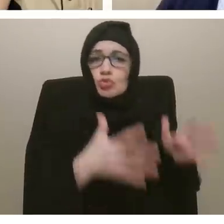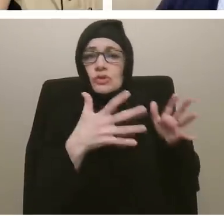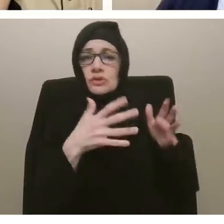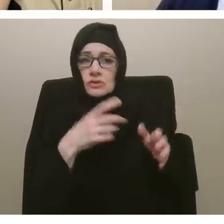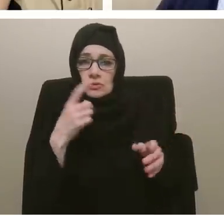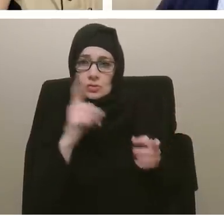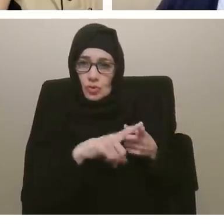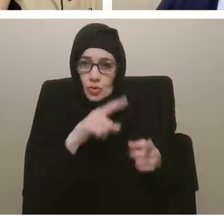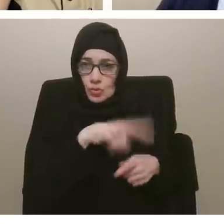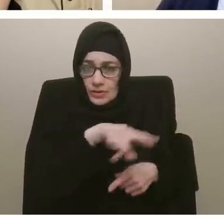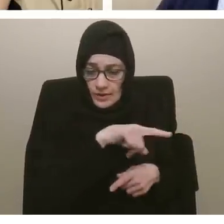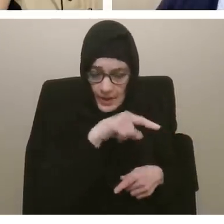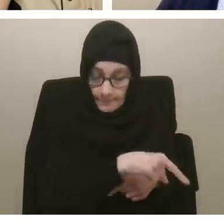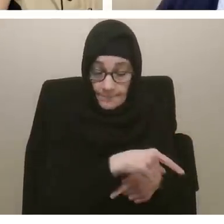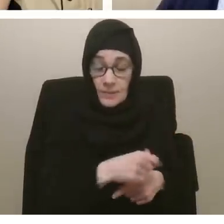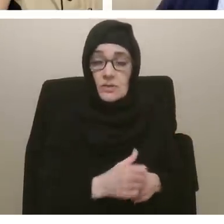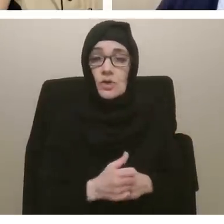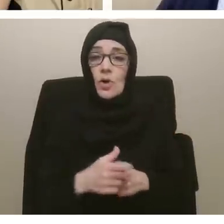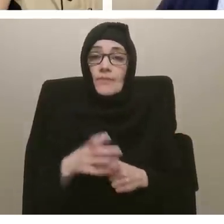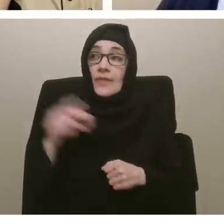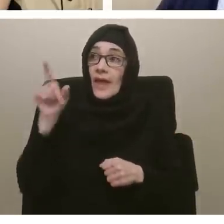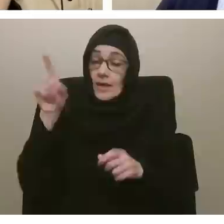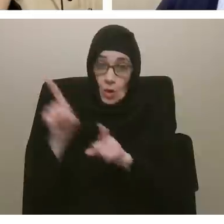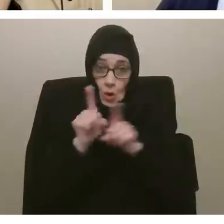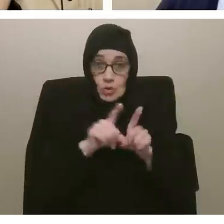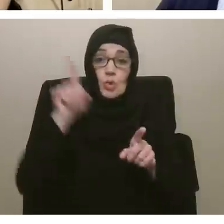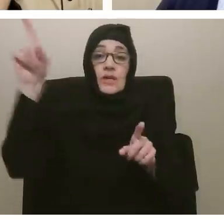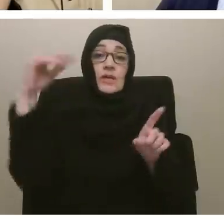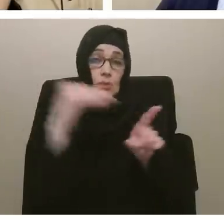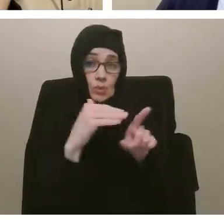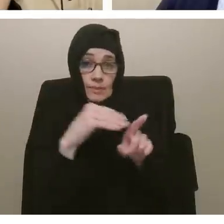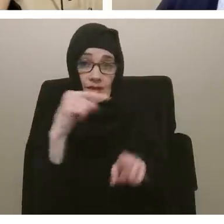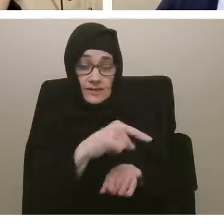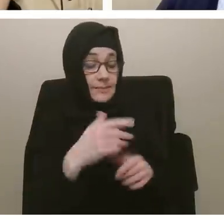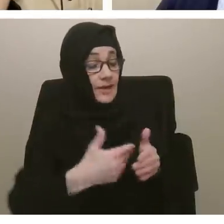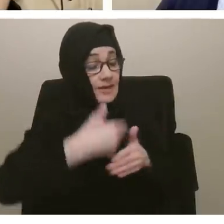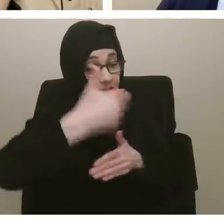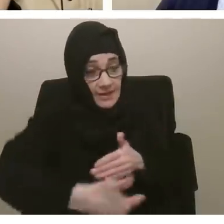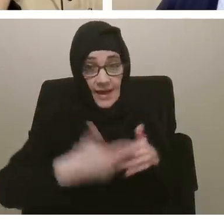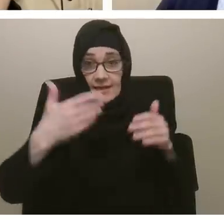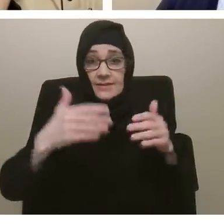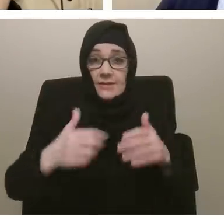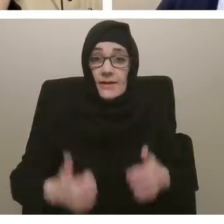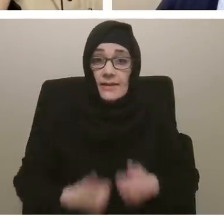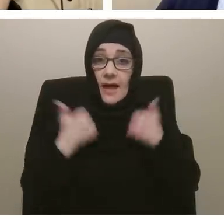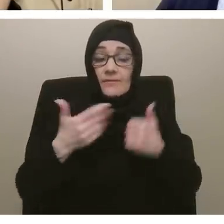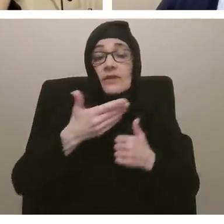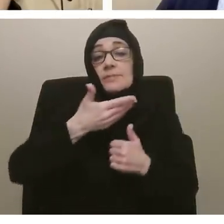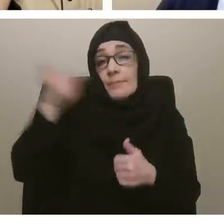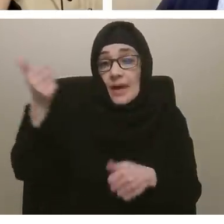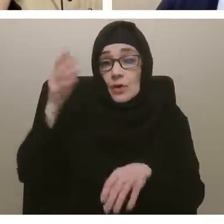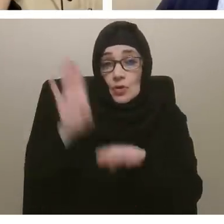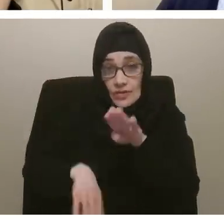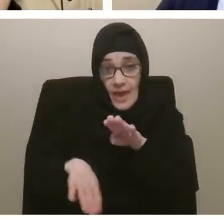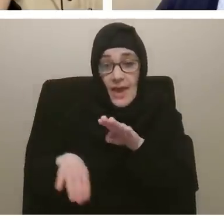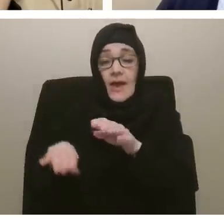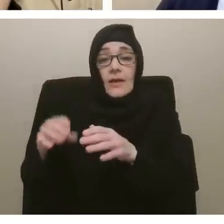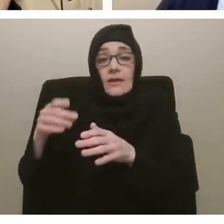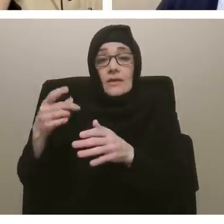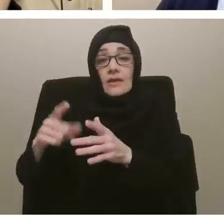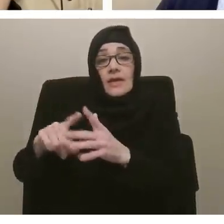الْأُولَى. So to remind him that the next life is better than that which is in the beginning, or that which